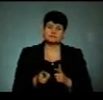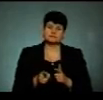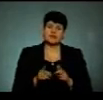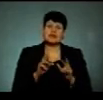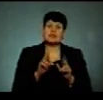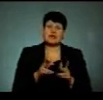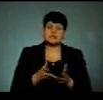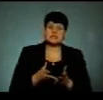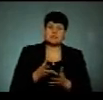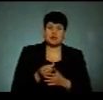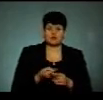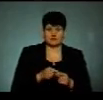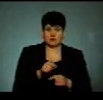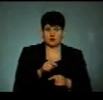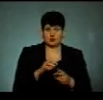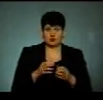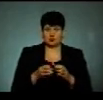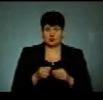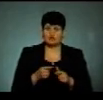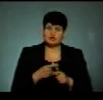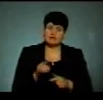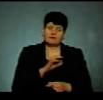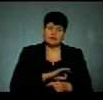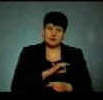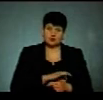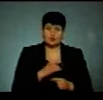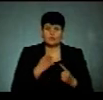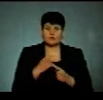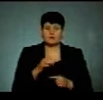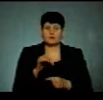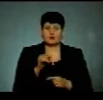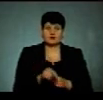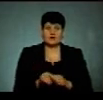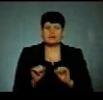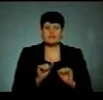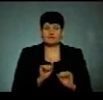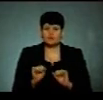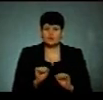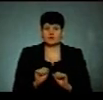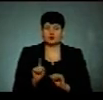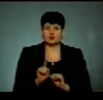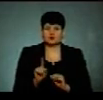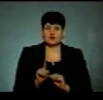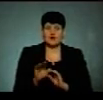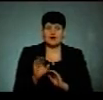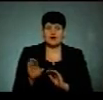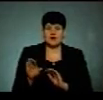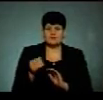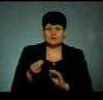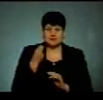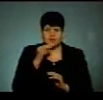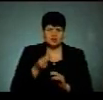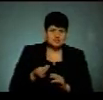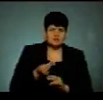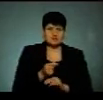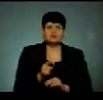Як сплачувати цю суму, і чи вигідніше говорять про те, так і в уряді, що авансом найкраще заплатити